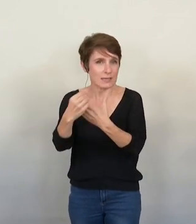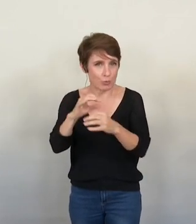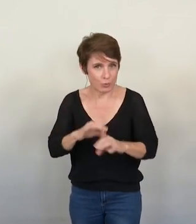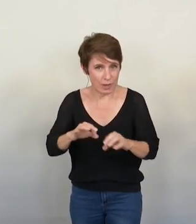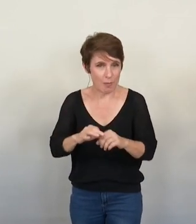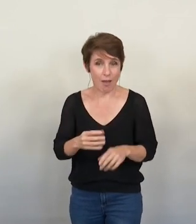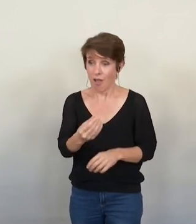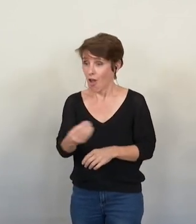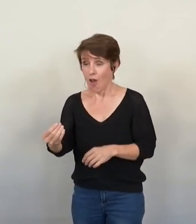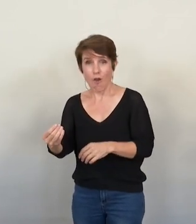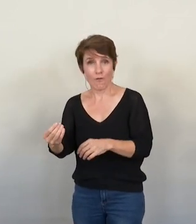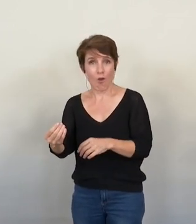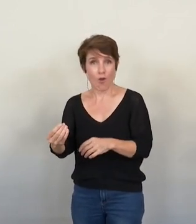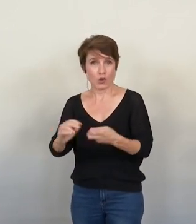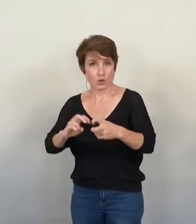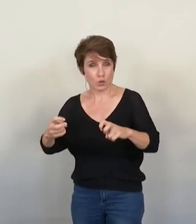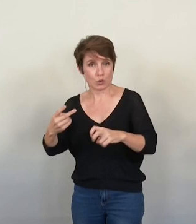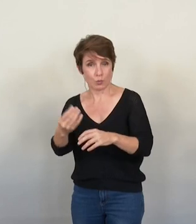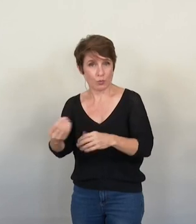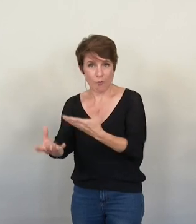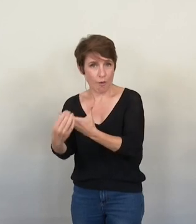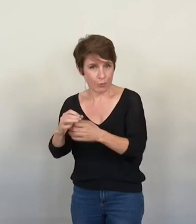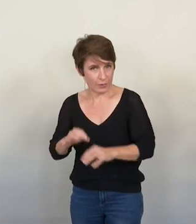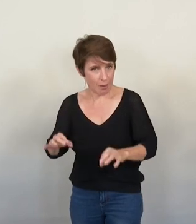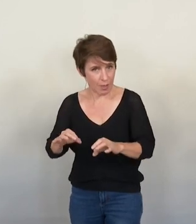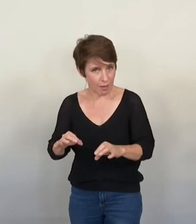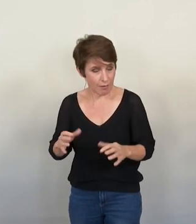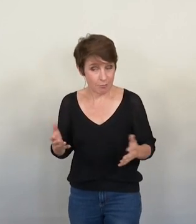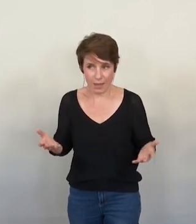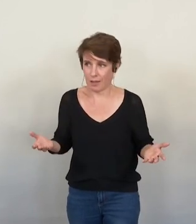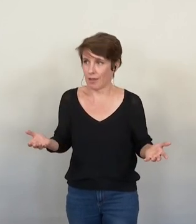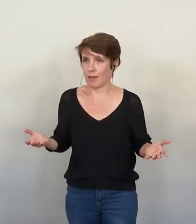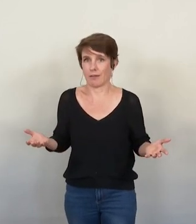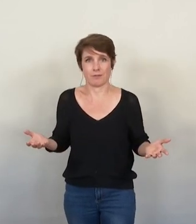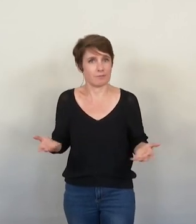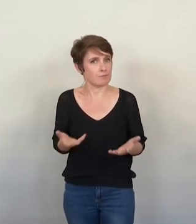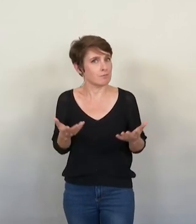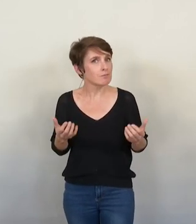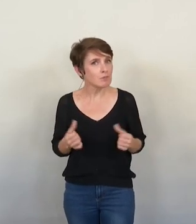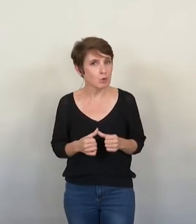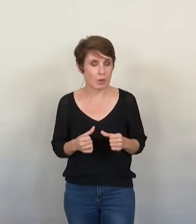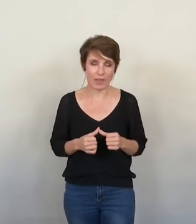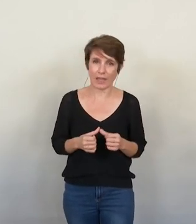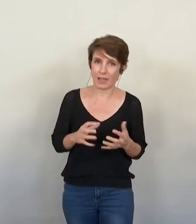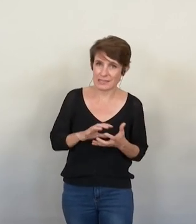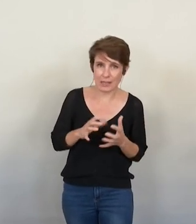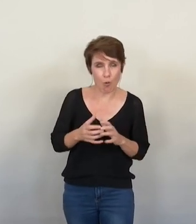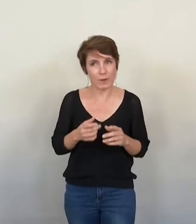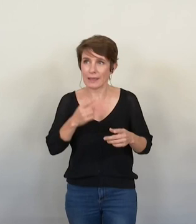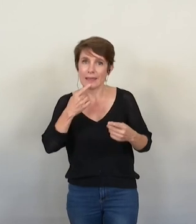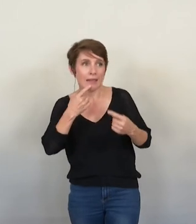l'enfant c'està que vous ne vous occupez pas de l'enfant et bien il est compliqué et vous ne pouvez pas faire autrement il est compliqué de parler